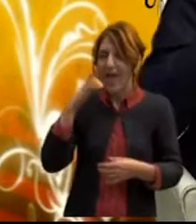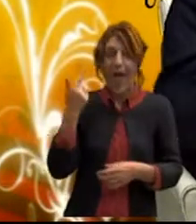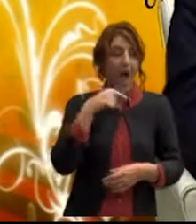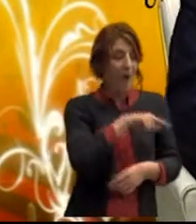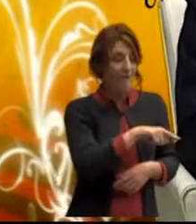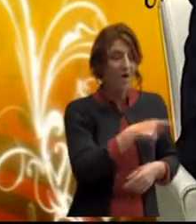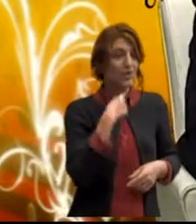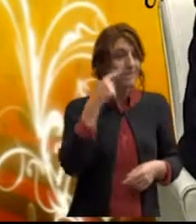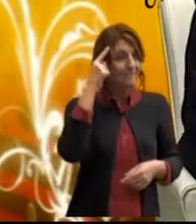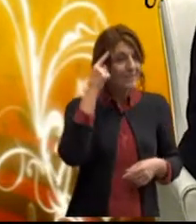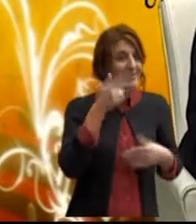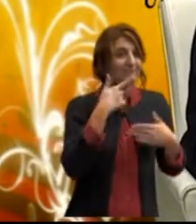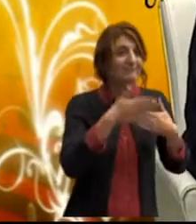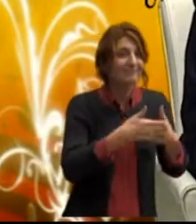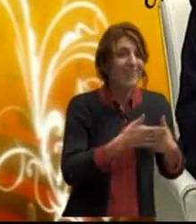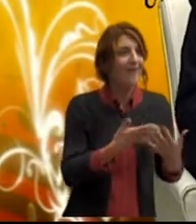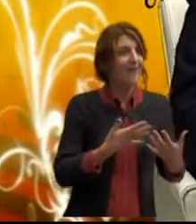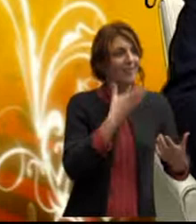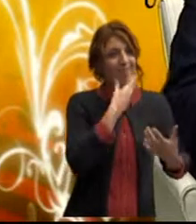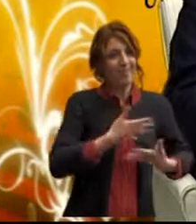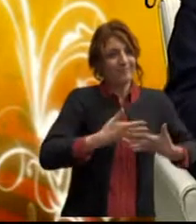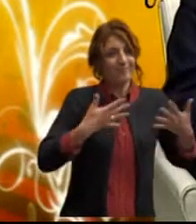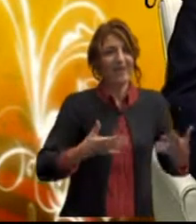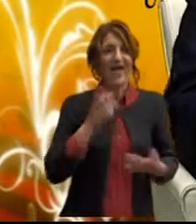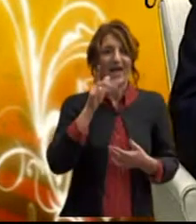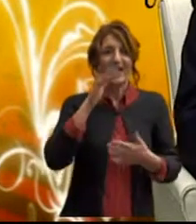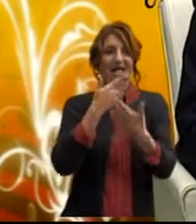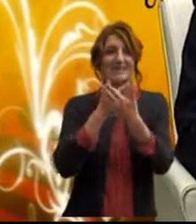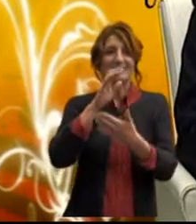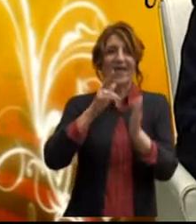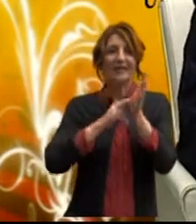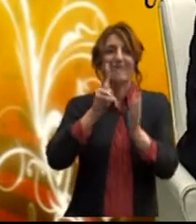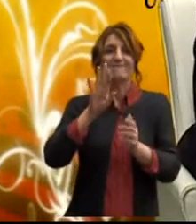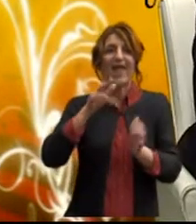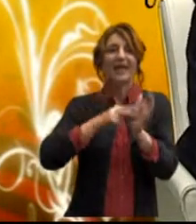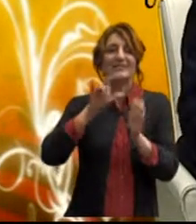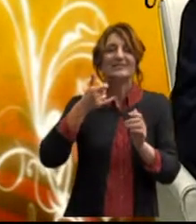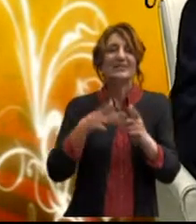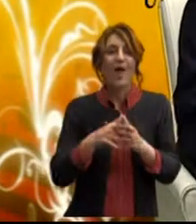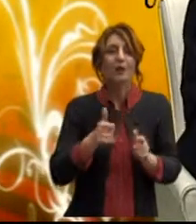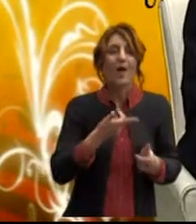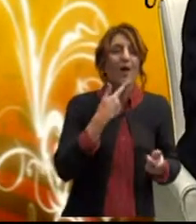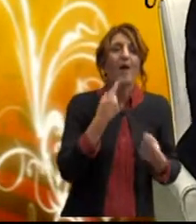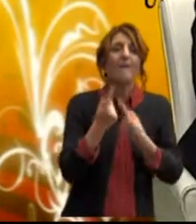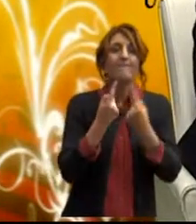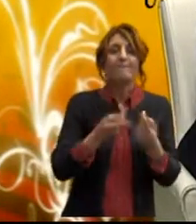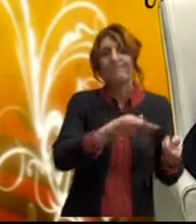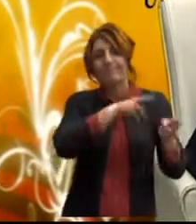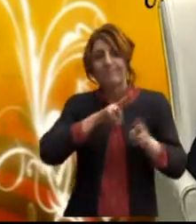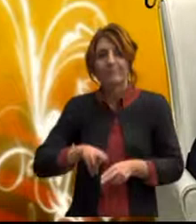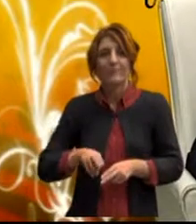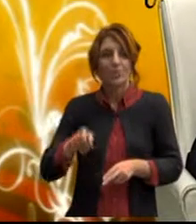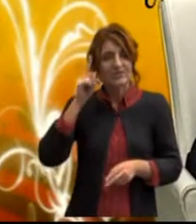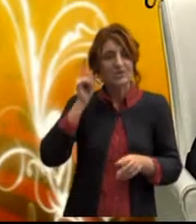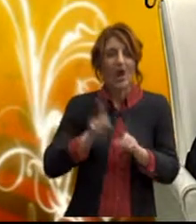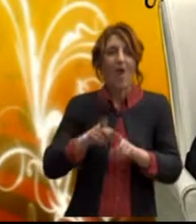će imati ono što mi zovemo rezilijencija. A rezilijencija je sposobnost povratka u prethodno stanje. To sad u fizici